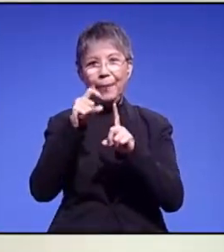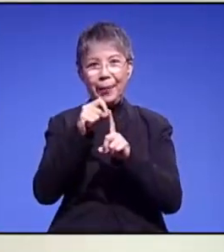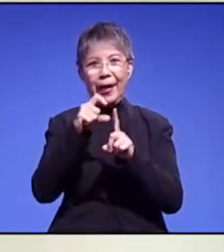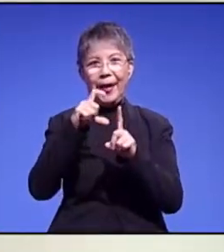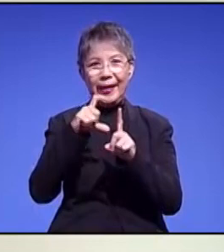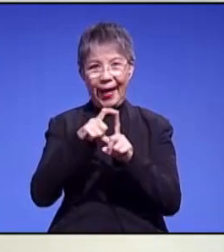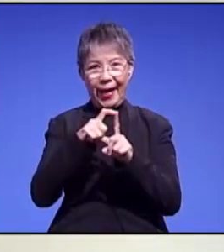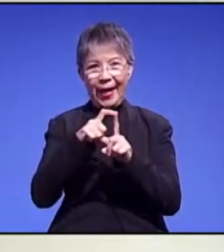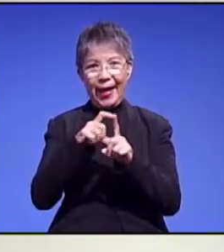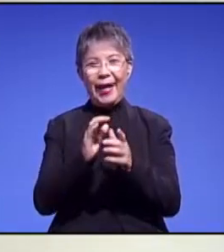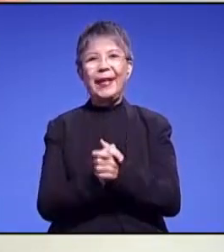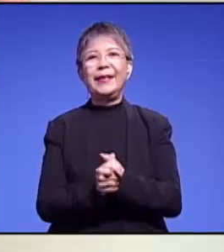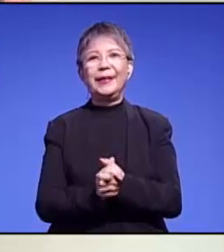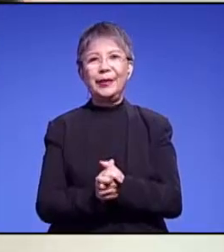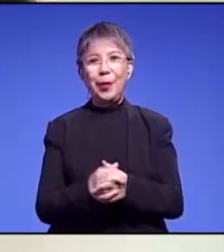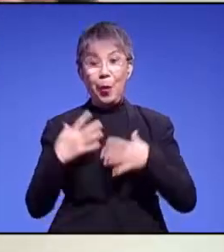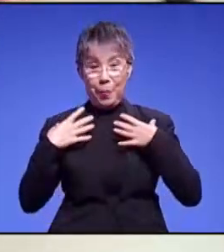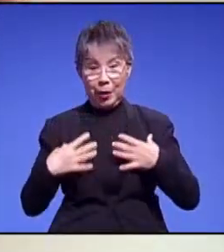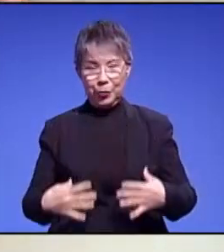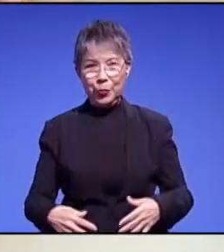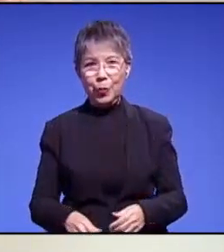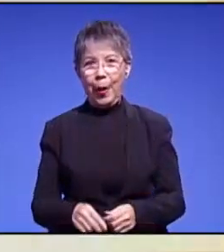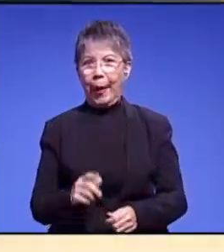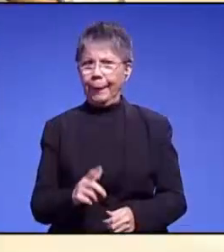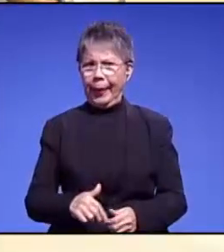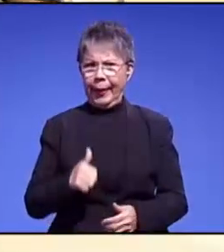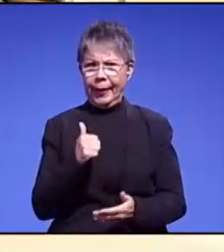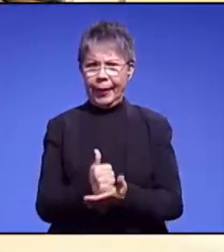APD alias alat pelindungan diri medis.